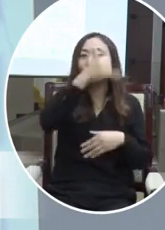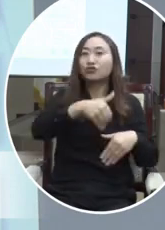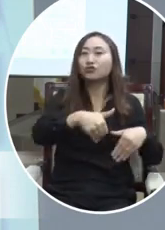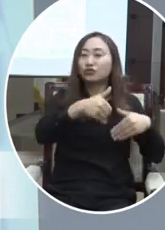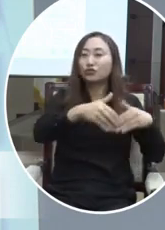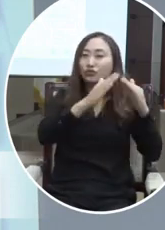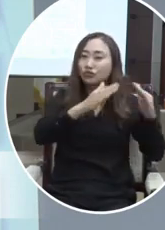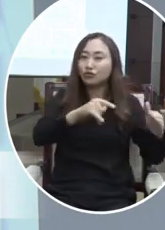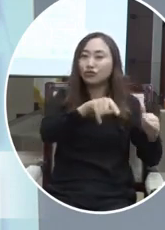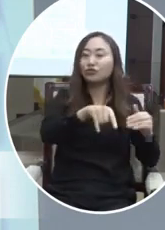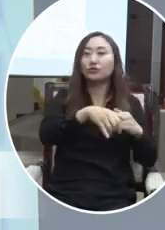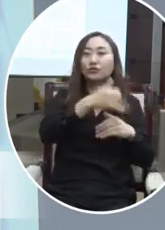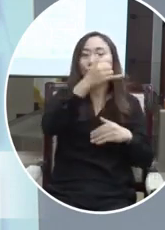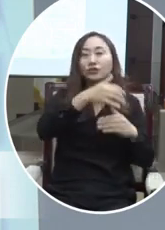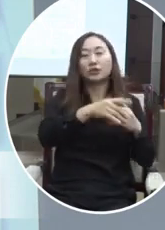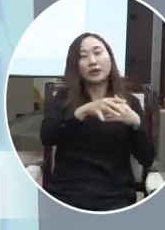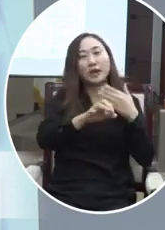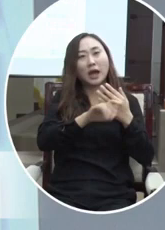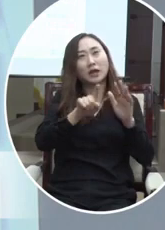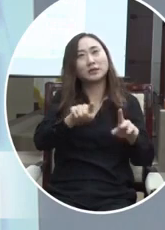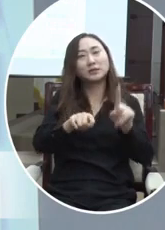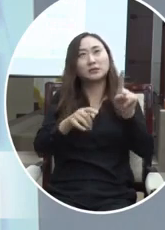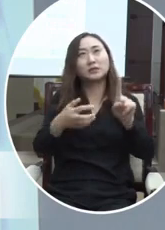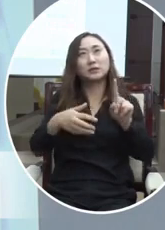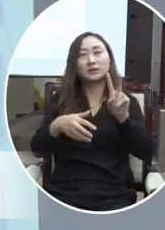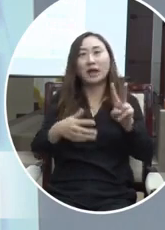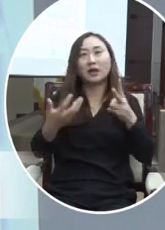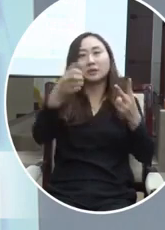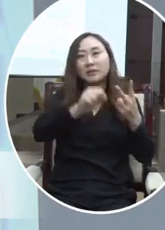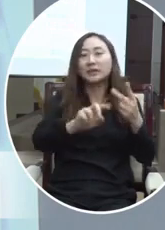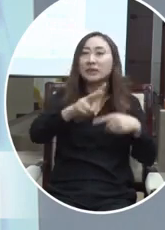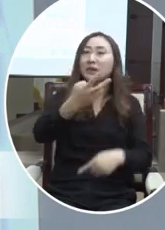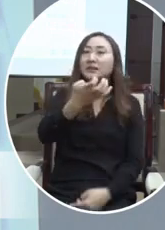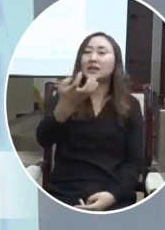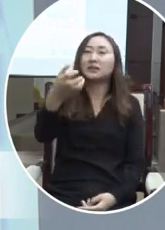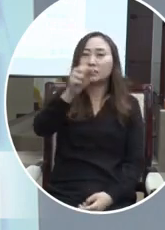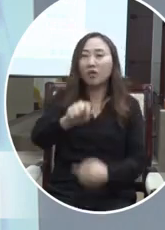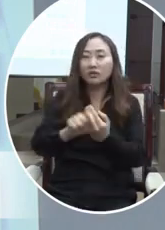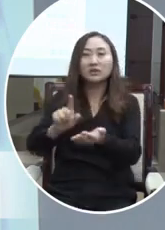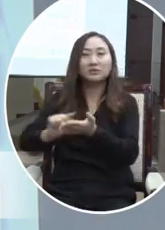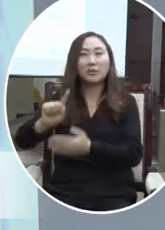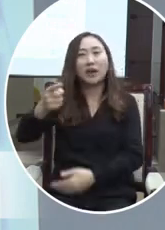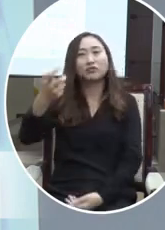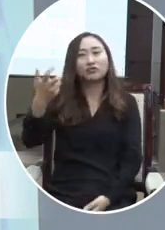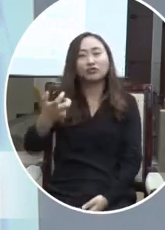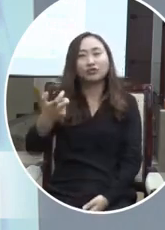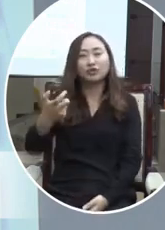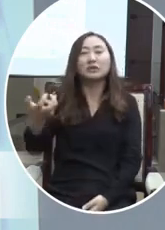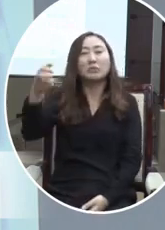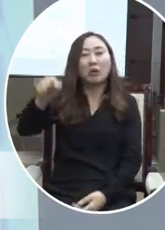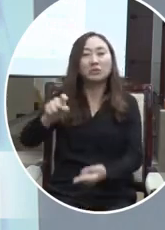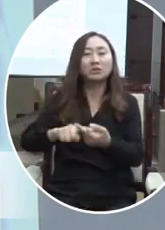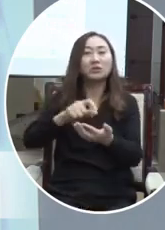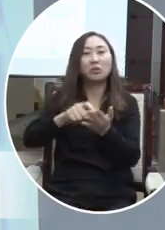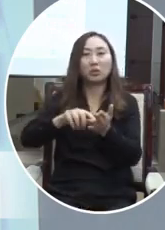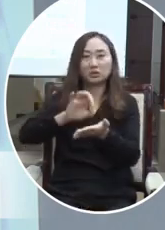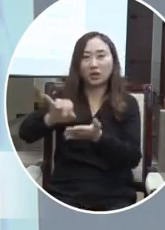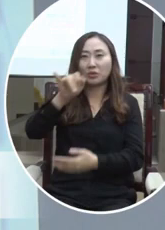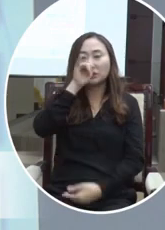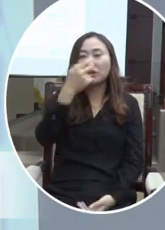지원 규모는 400억 원으로 이 중 240억 원이 60% 국비로 지원, 지방비는 160억 원 40%